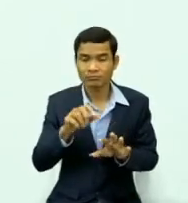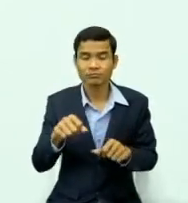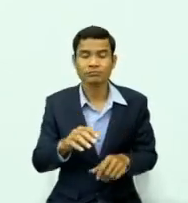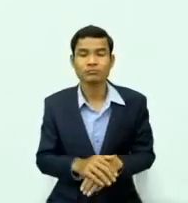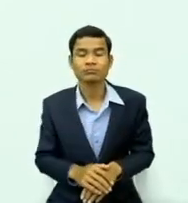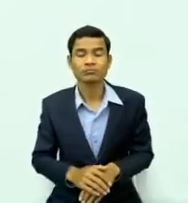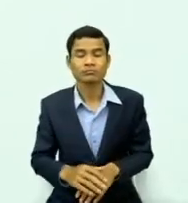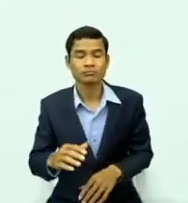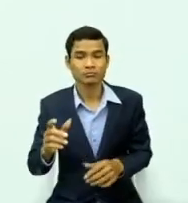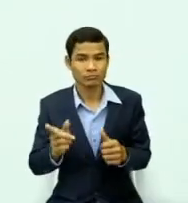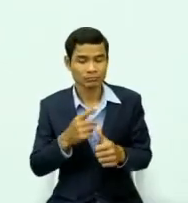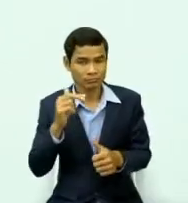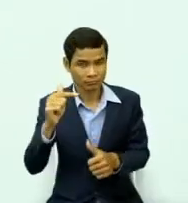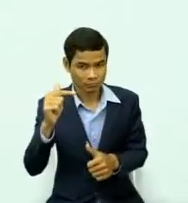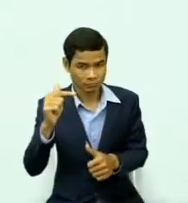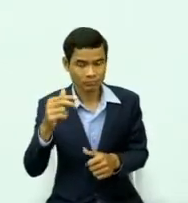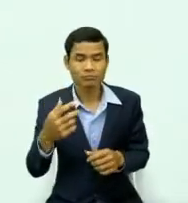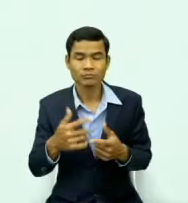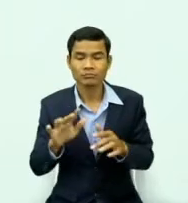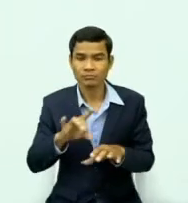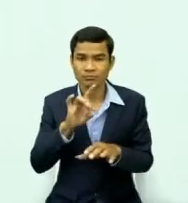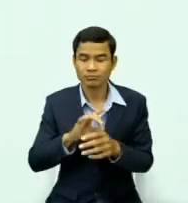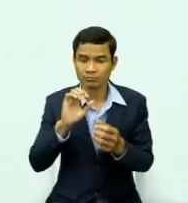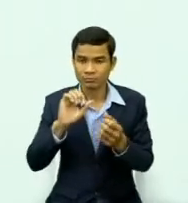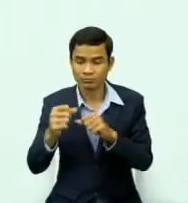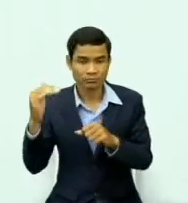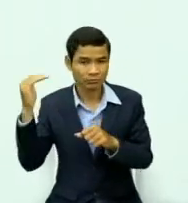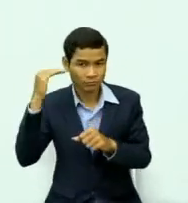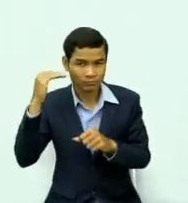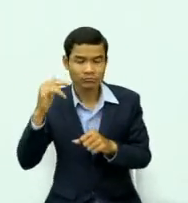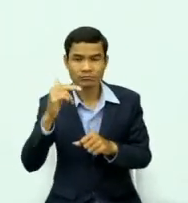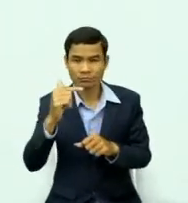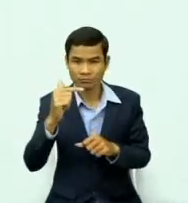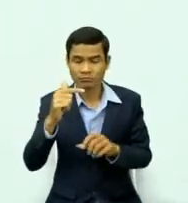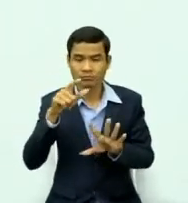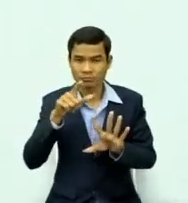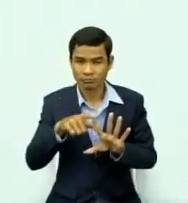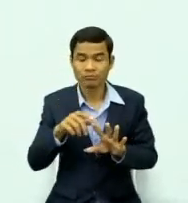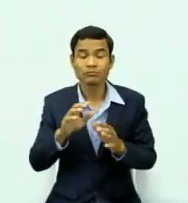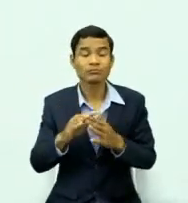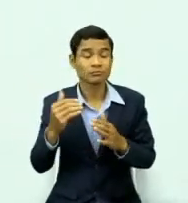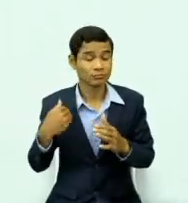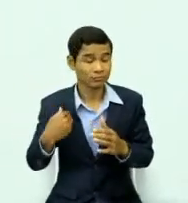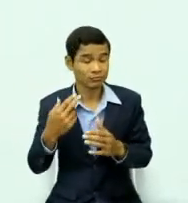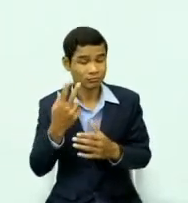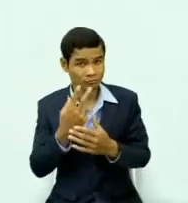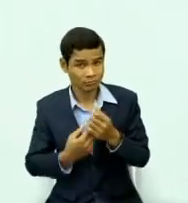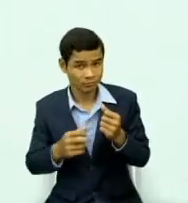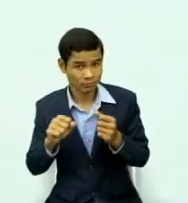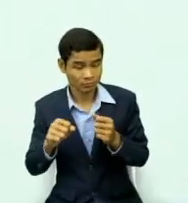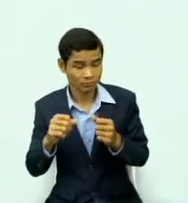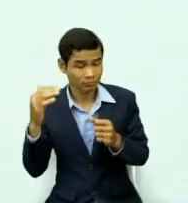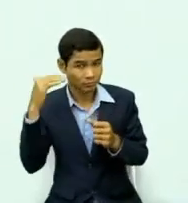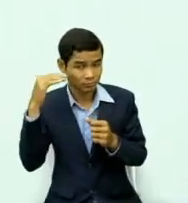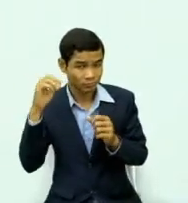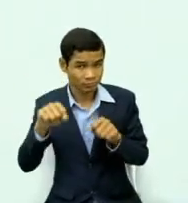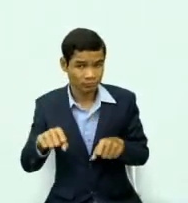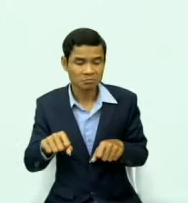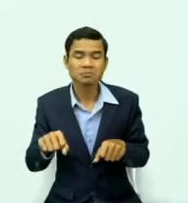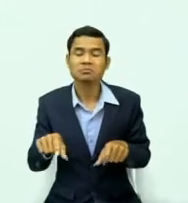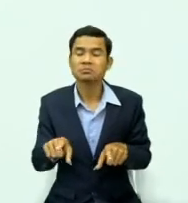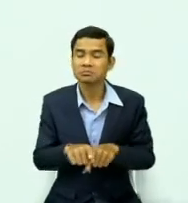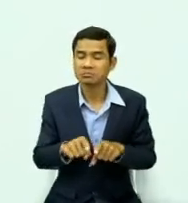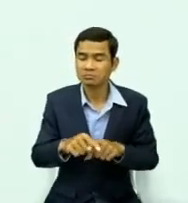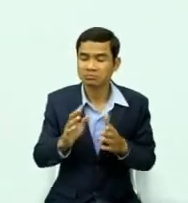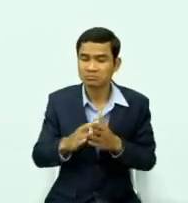nó cha được chứ nè ngờ nè ngò miên sao cù hai đi nữa con cha cứ miên